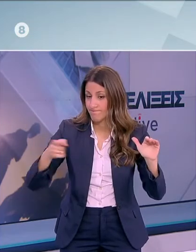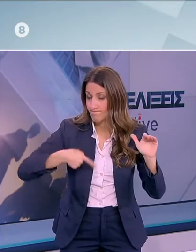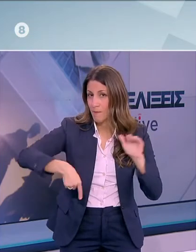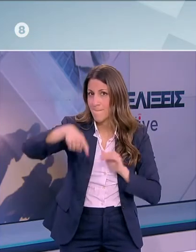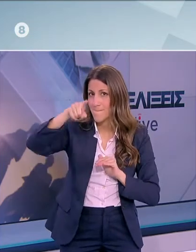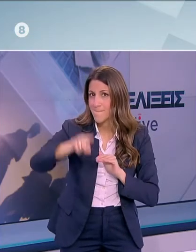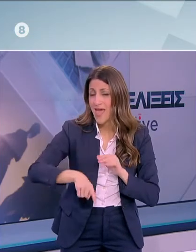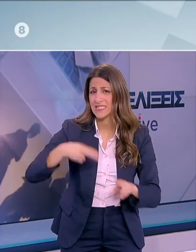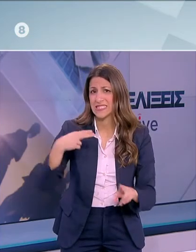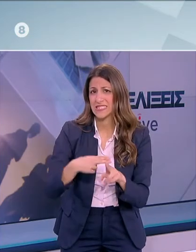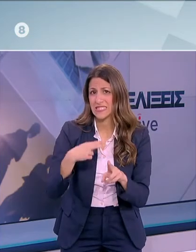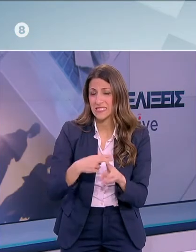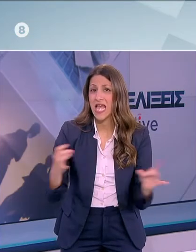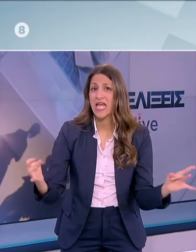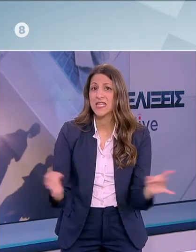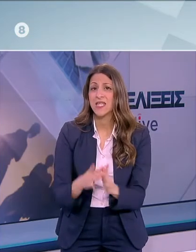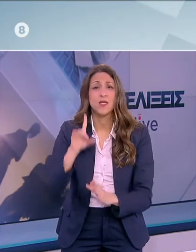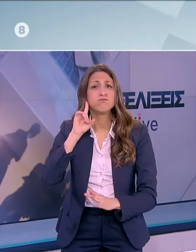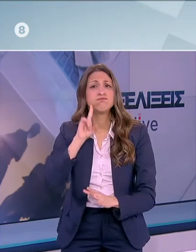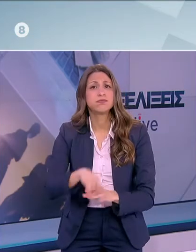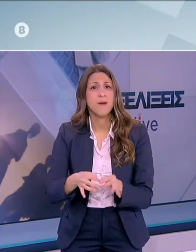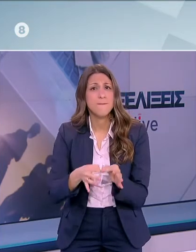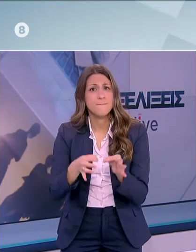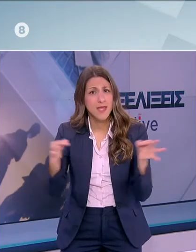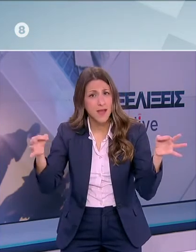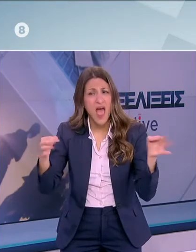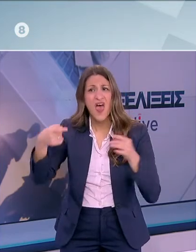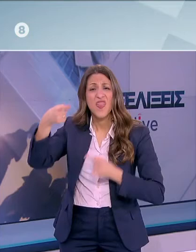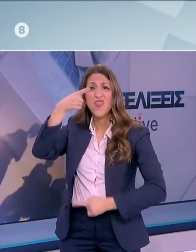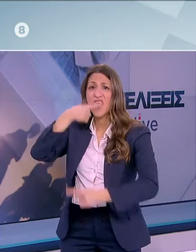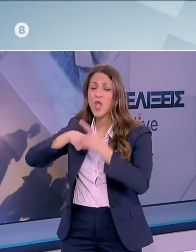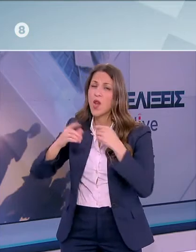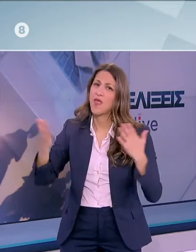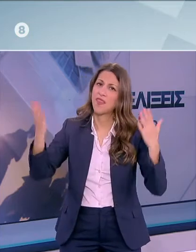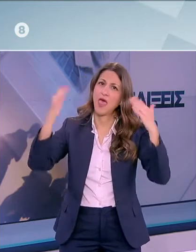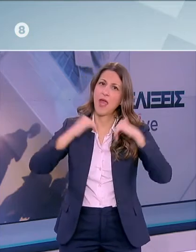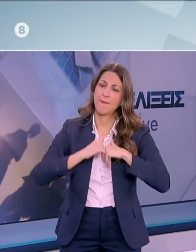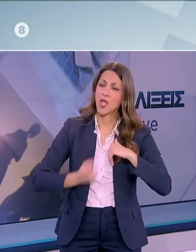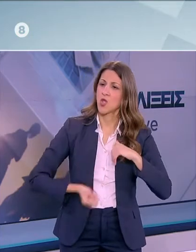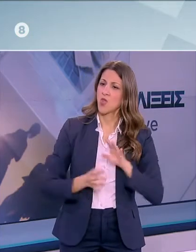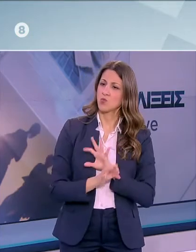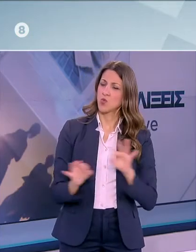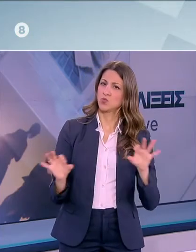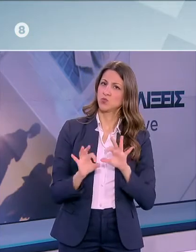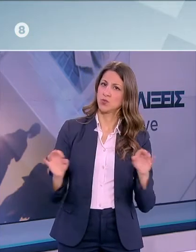ώρα. Η οποιαδήποτε παρέκκληση από τα μέτρα, η οποιαδήποτε δικαιολογία και οποιοδήποτε ανεπίτρεπτος ευσυχασμός μπορεί να μας φέρει πολλές